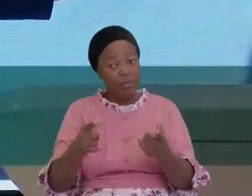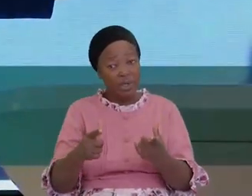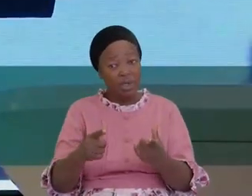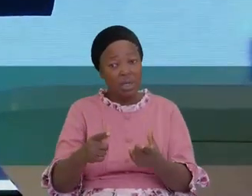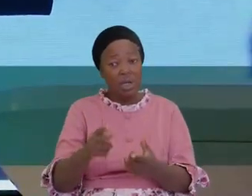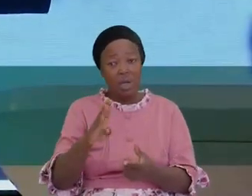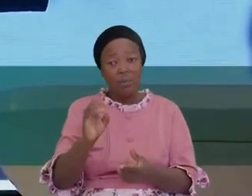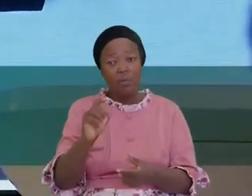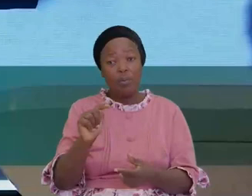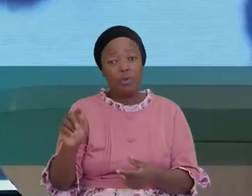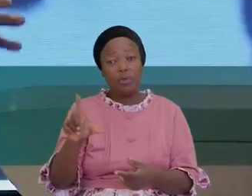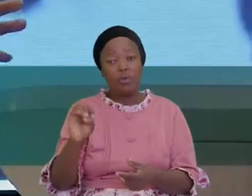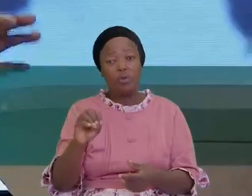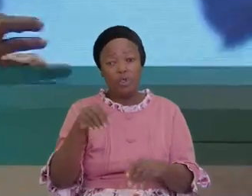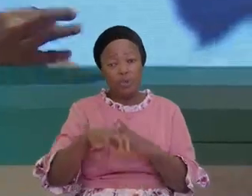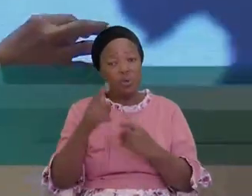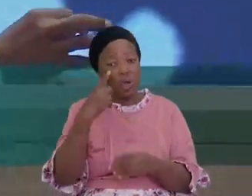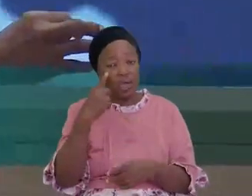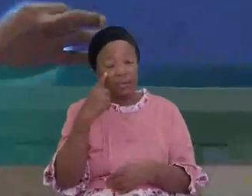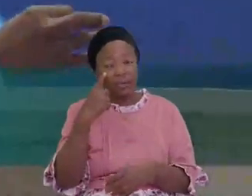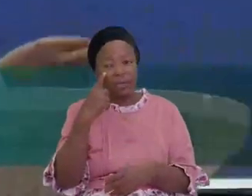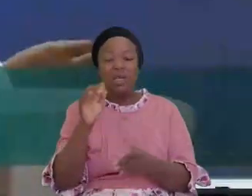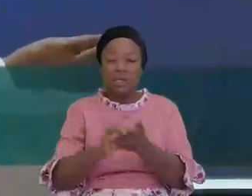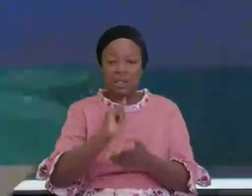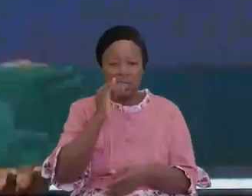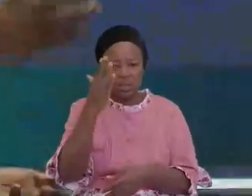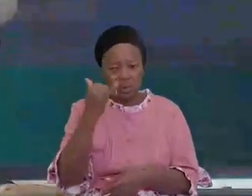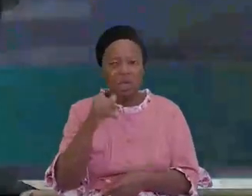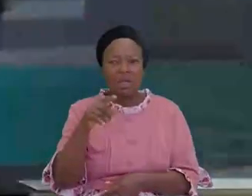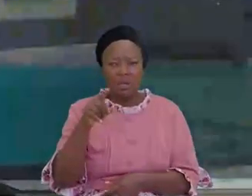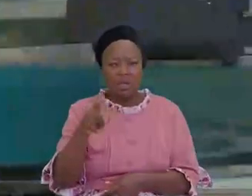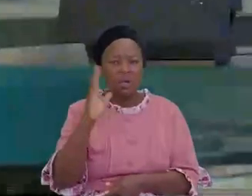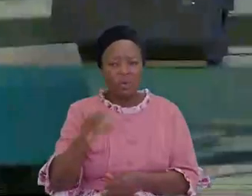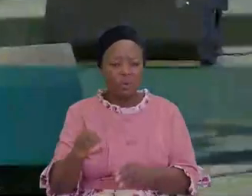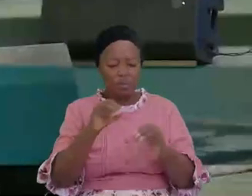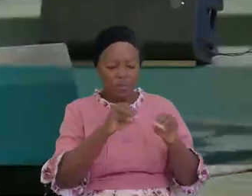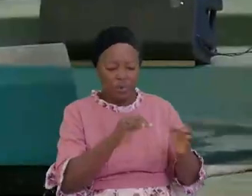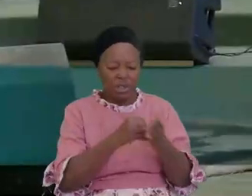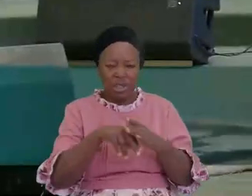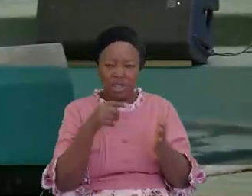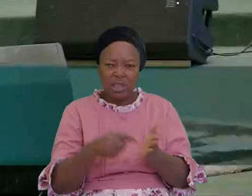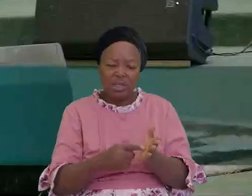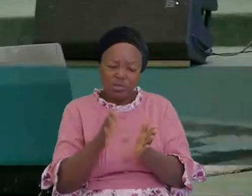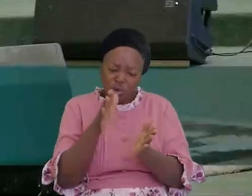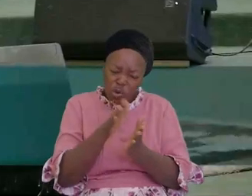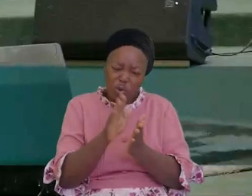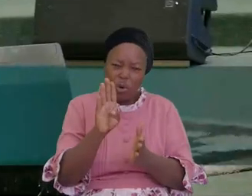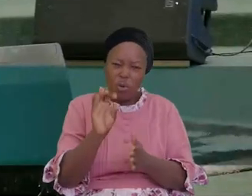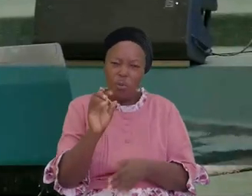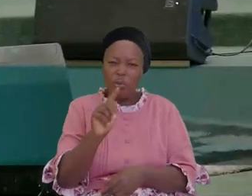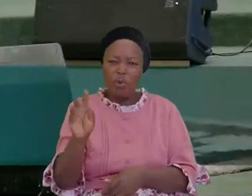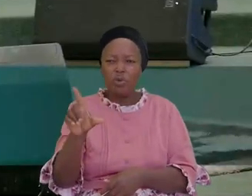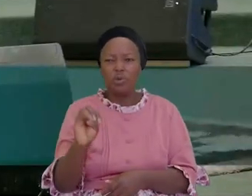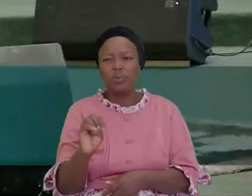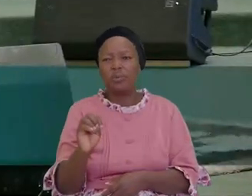Tu ne peux pas verser des gouttes de la grande bouteille. Voilà pourquoi tu dois verser ça dans cette petite